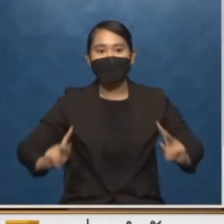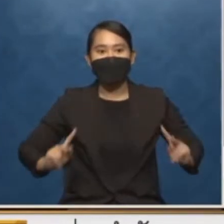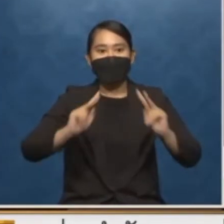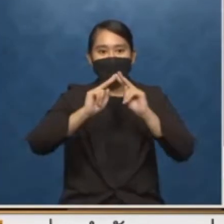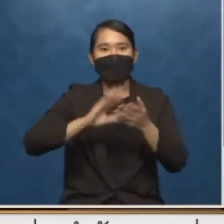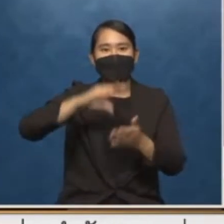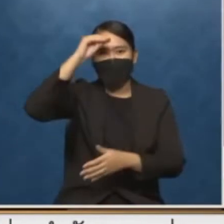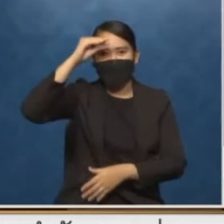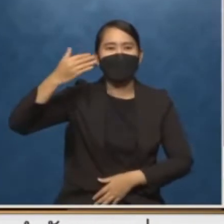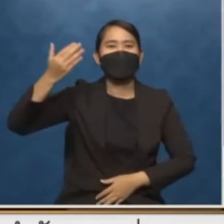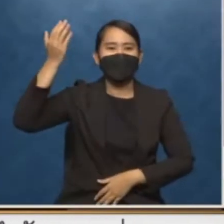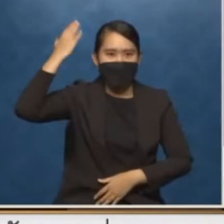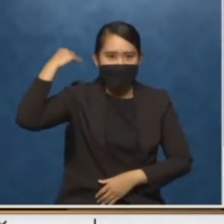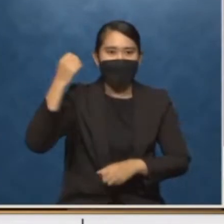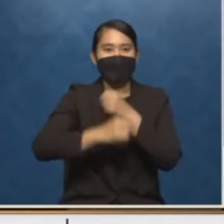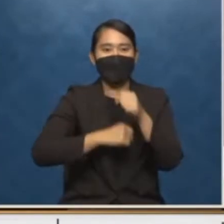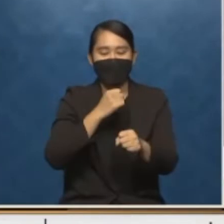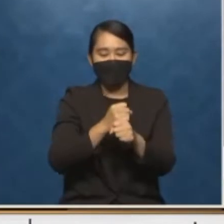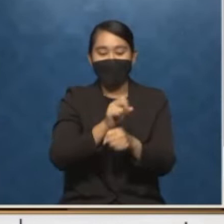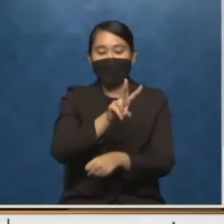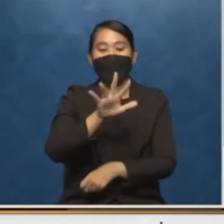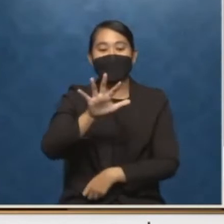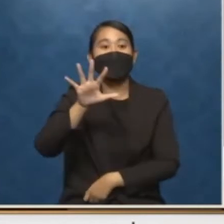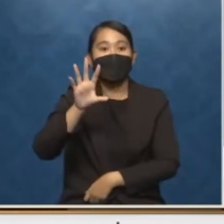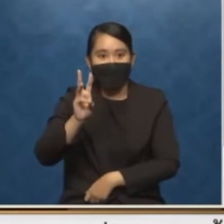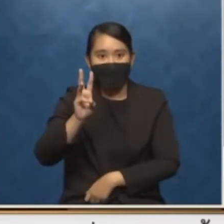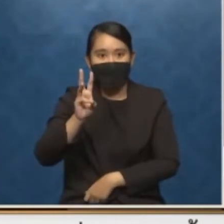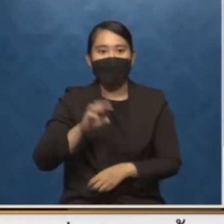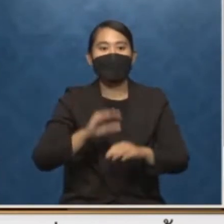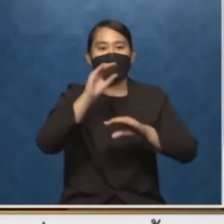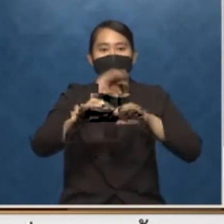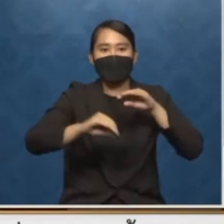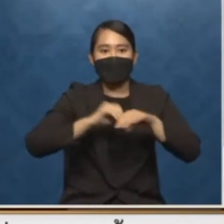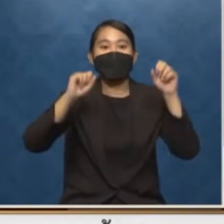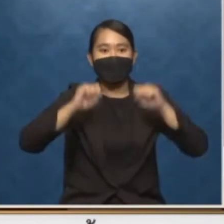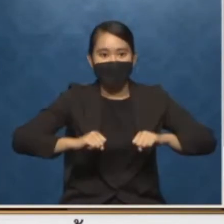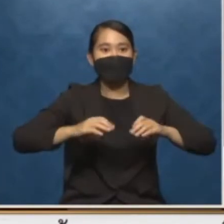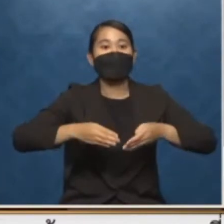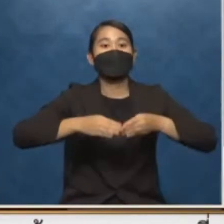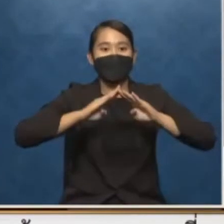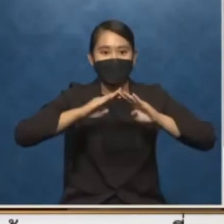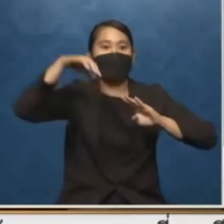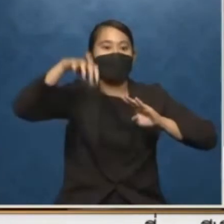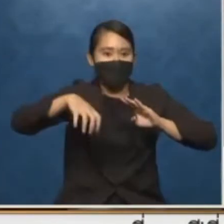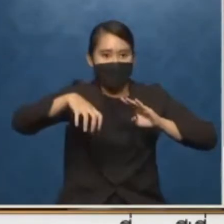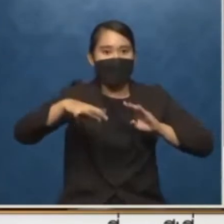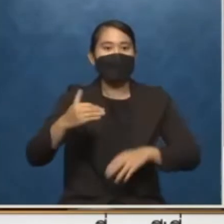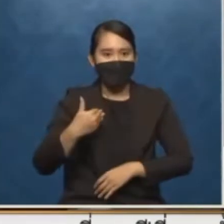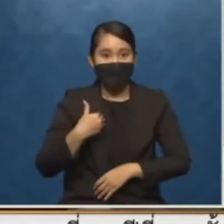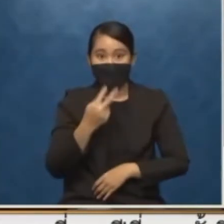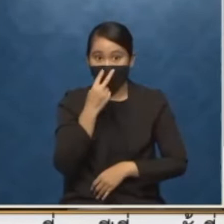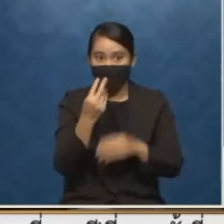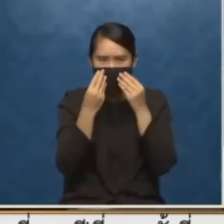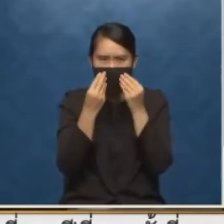อนนั้นน่ะเมื่อปี56ได้มีการอนุมัติที่จะให้มีการก่อสร้างโรงเรียนแล้วท่านกลับไปดูในรายละเอีย